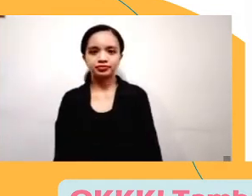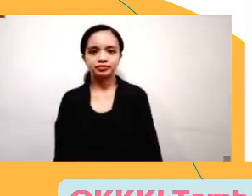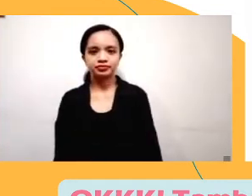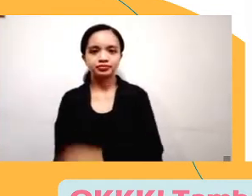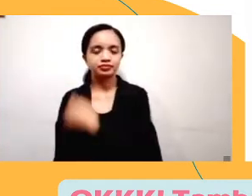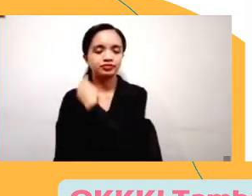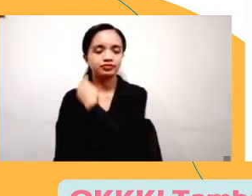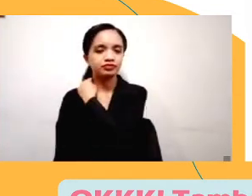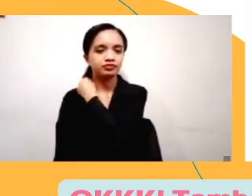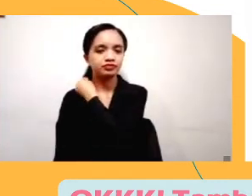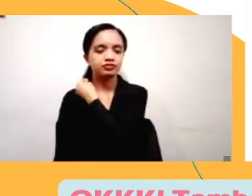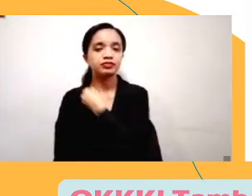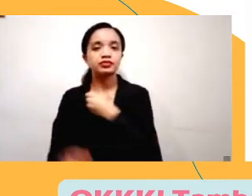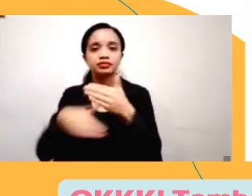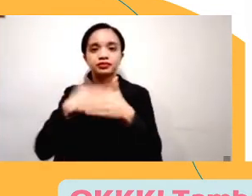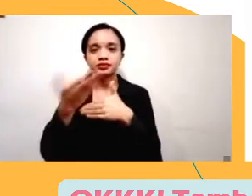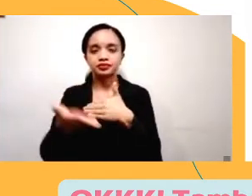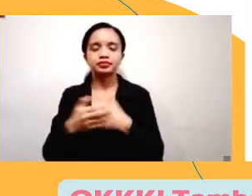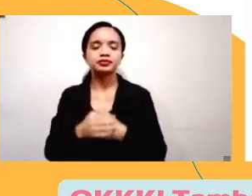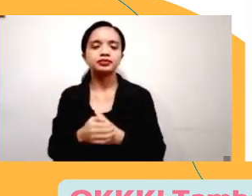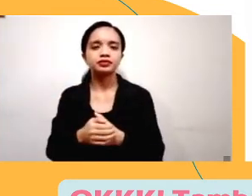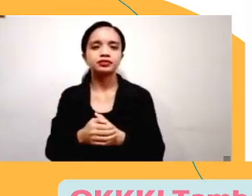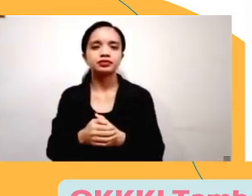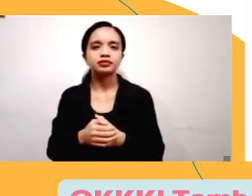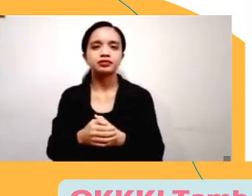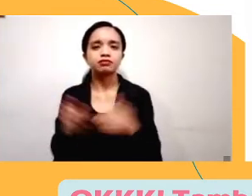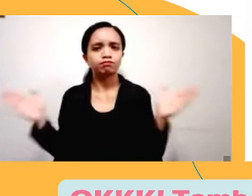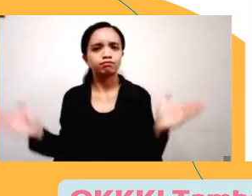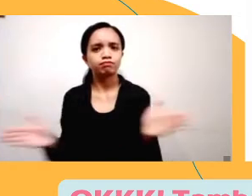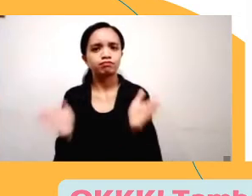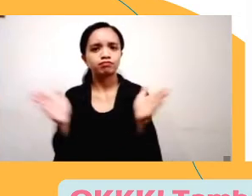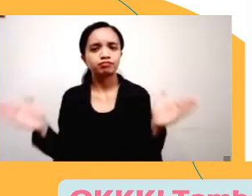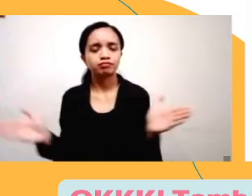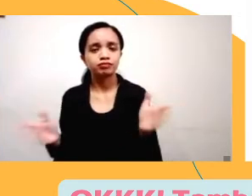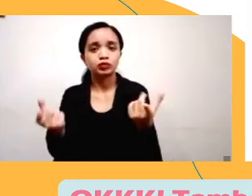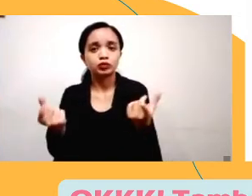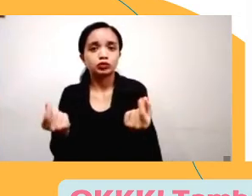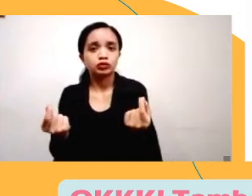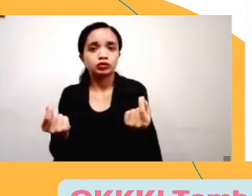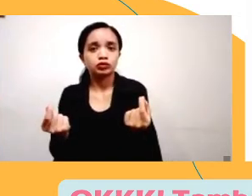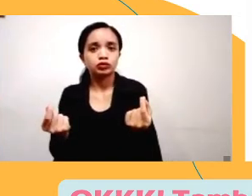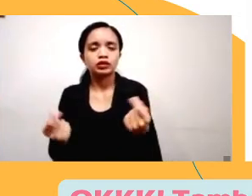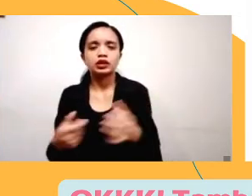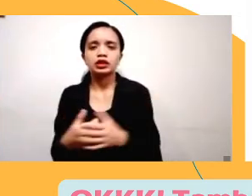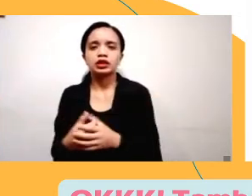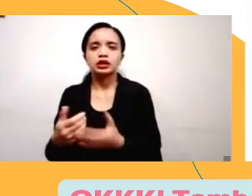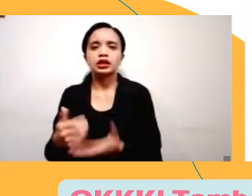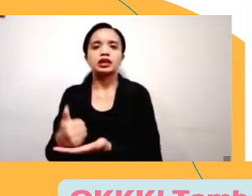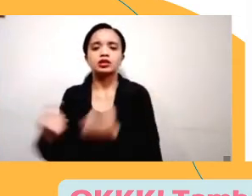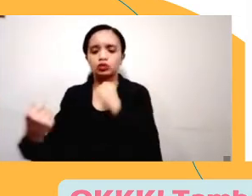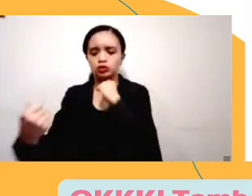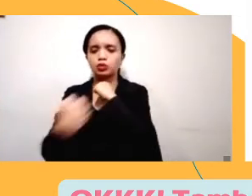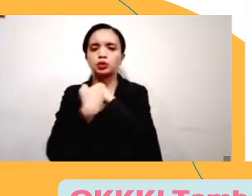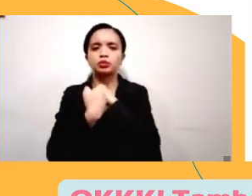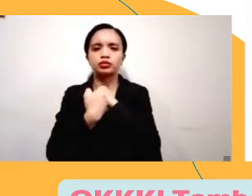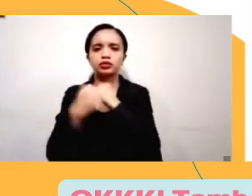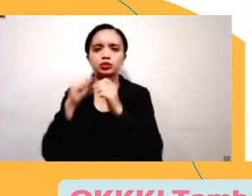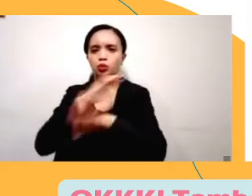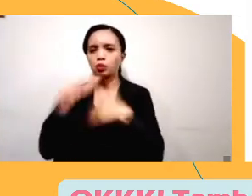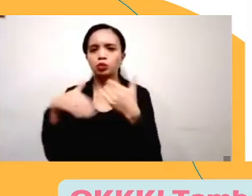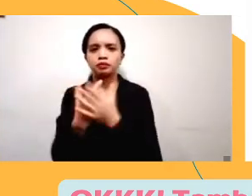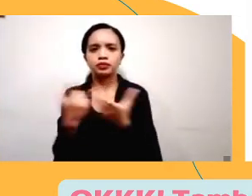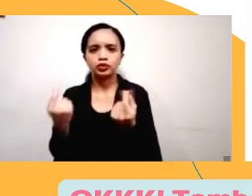Okay, sabi ni Jean, they encourage me to speak up for myself. They supporting me in everything I do. So